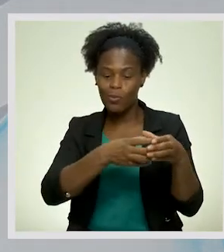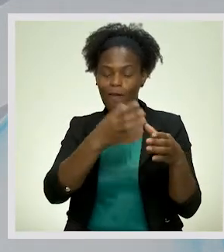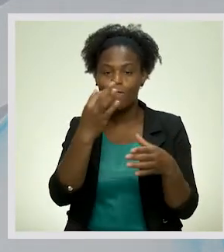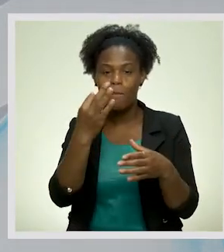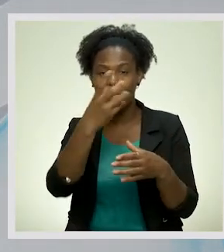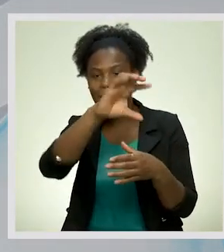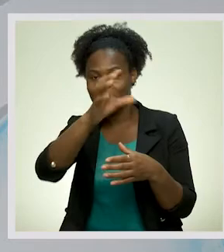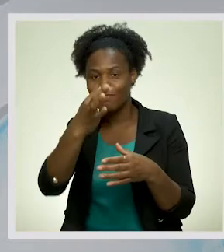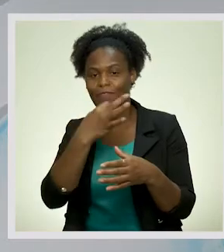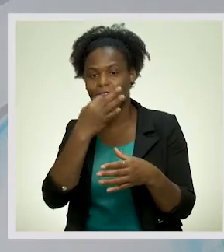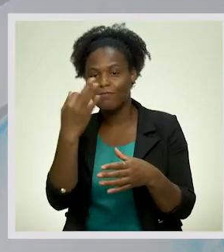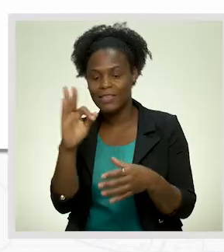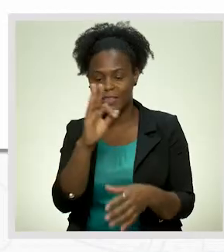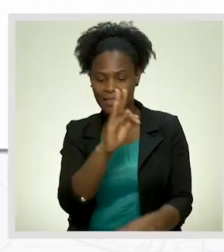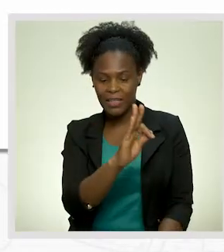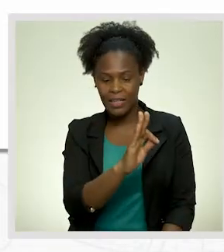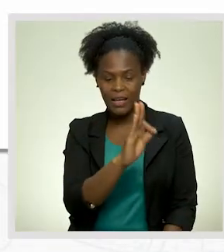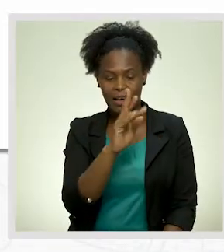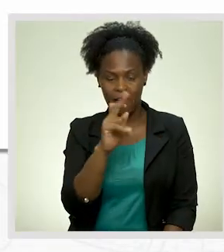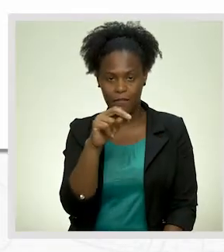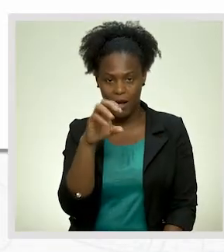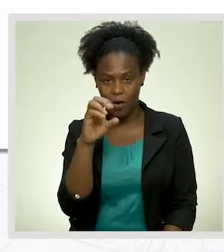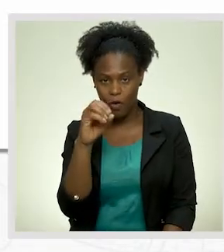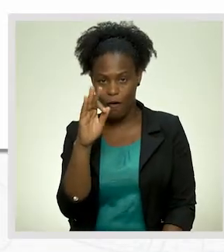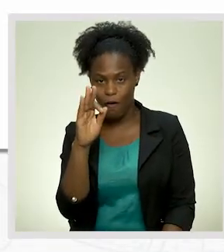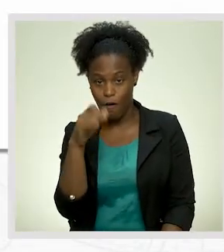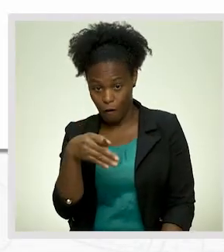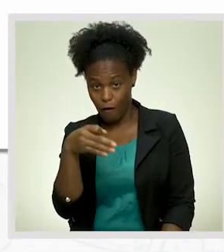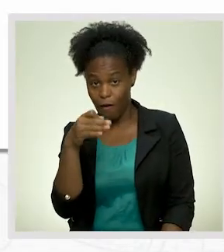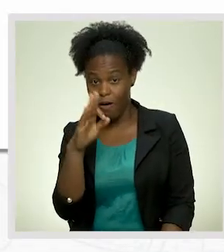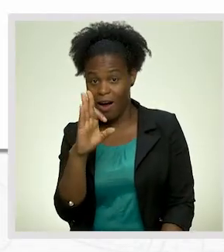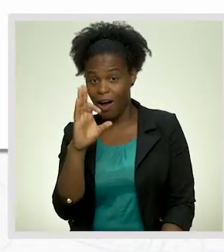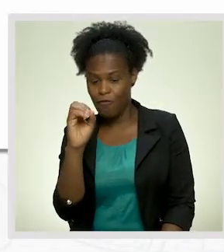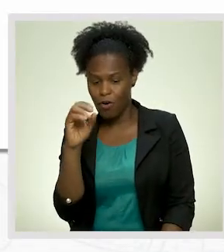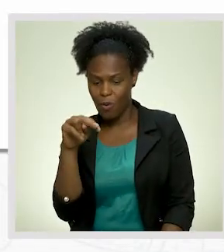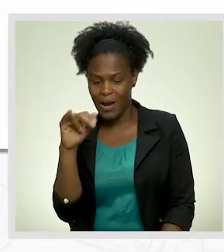francophonie. Et on a ce symbole.